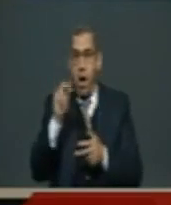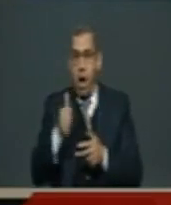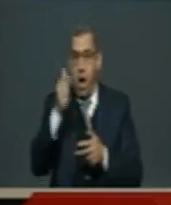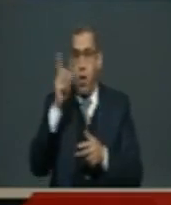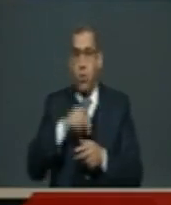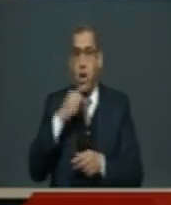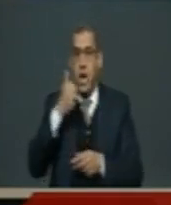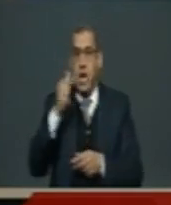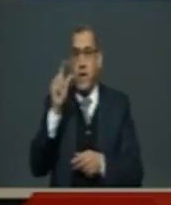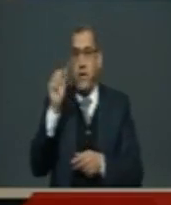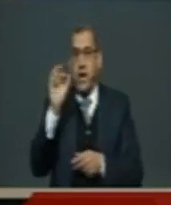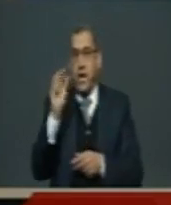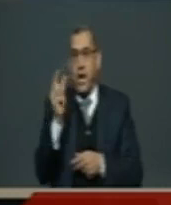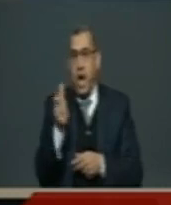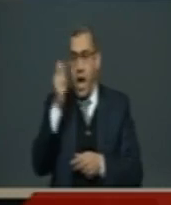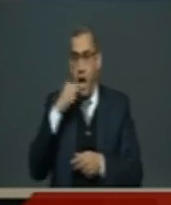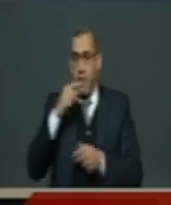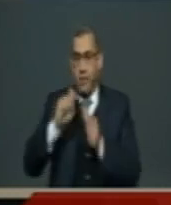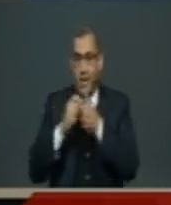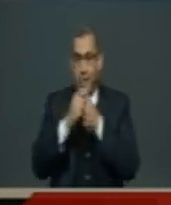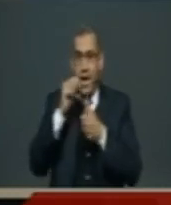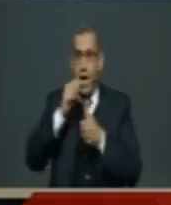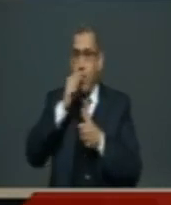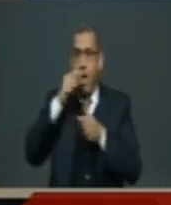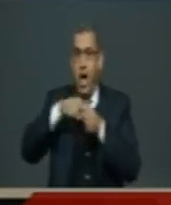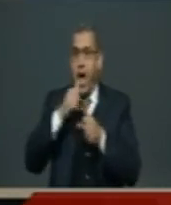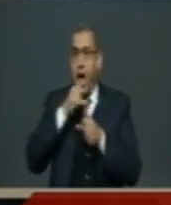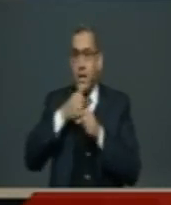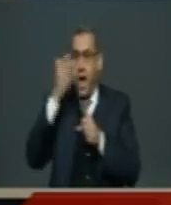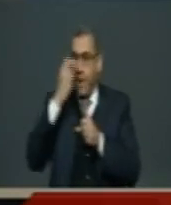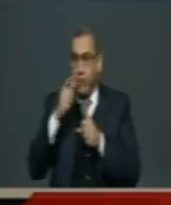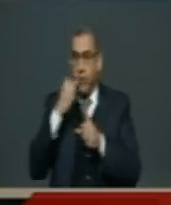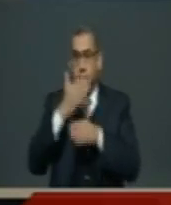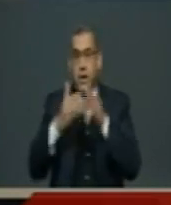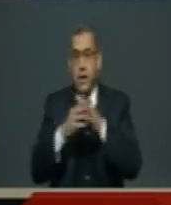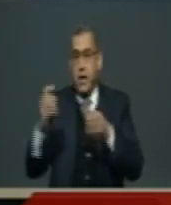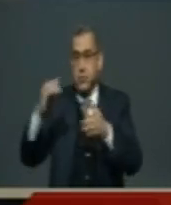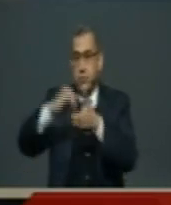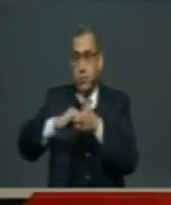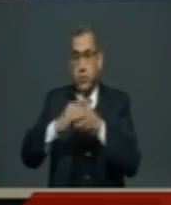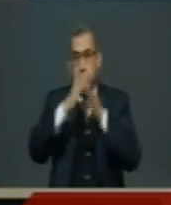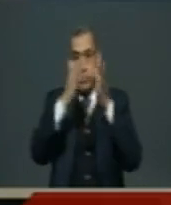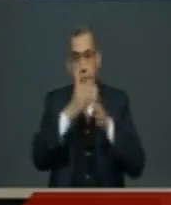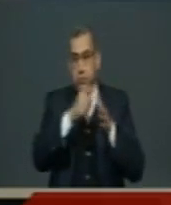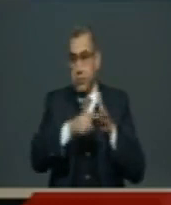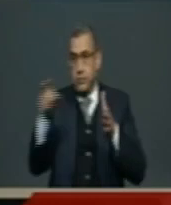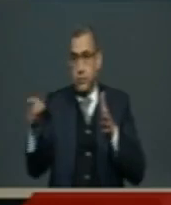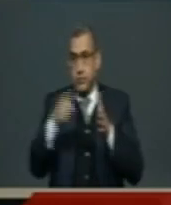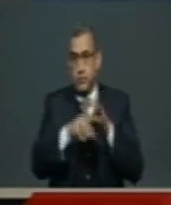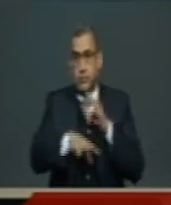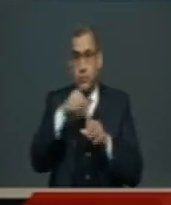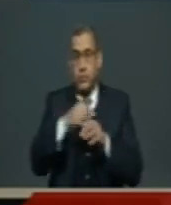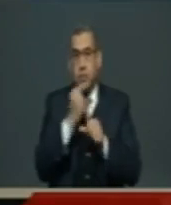التقدم فيها، برضو جزء متكامل مع هذا المجمع العظيم اللي هو يستطيع ان احنا نقول